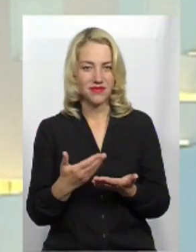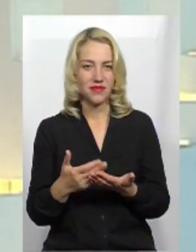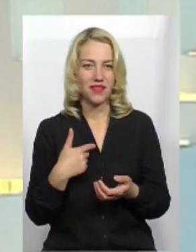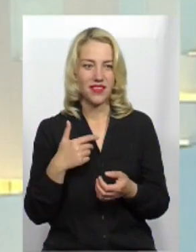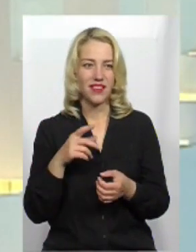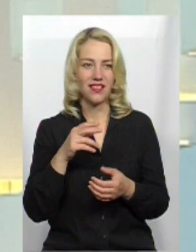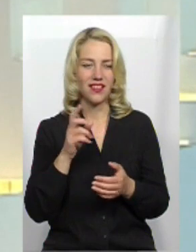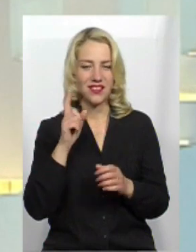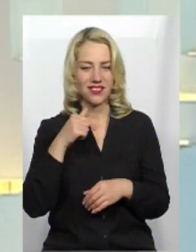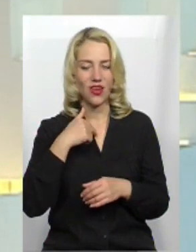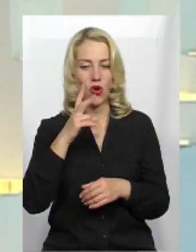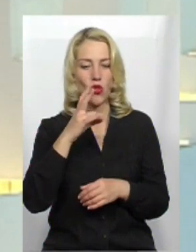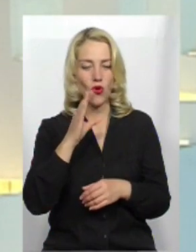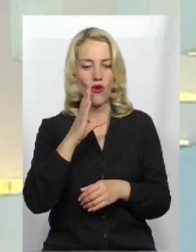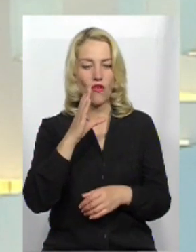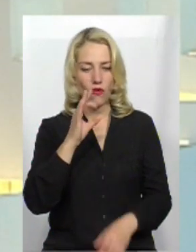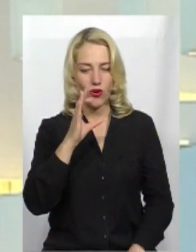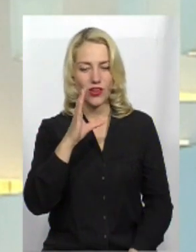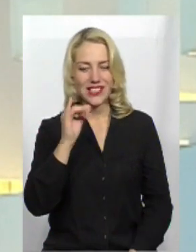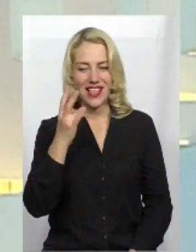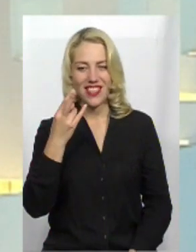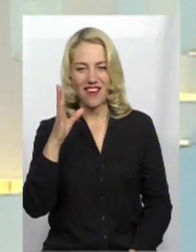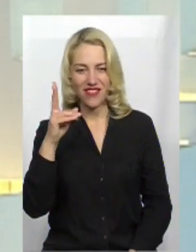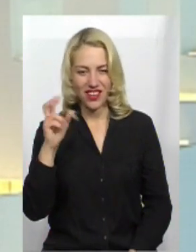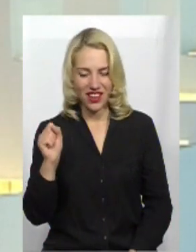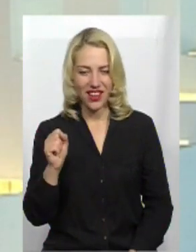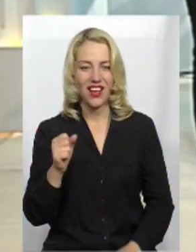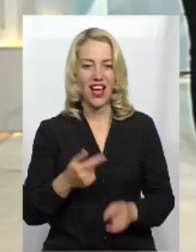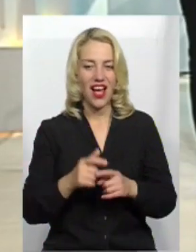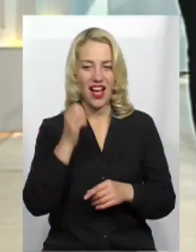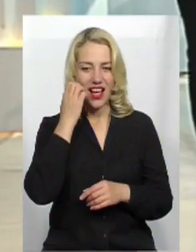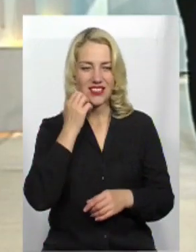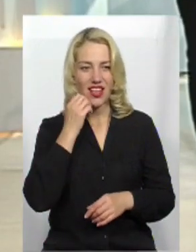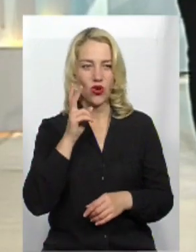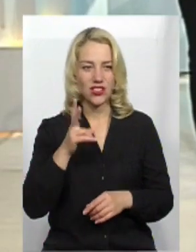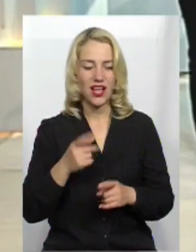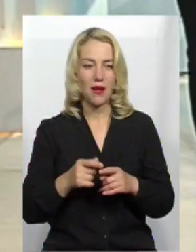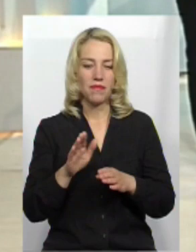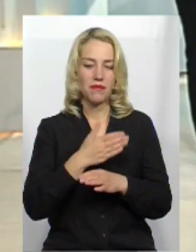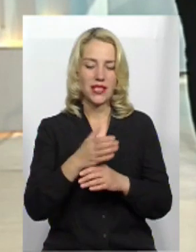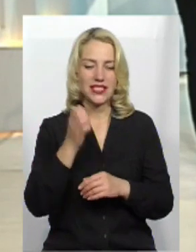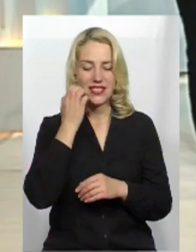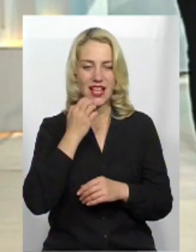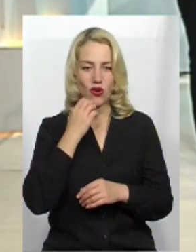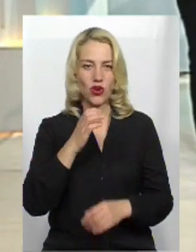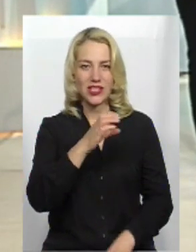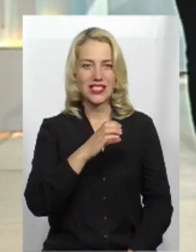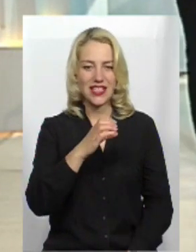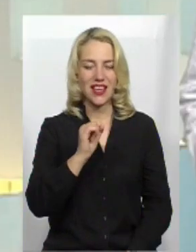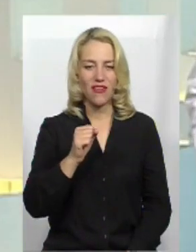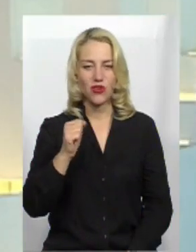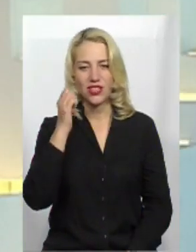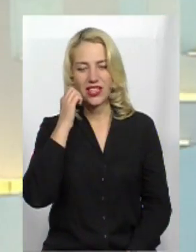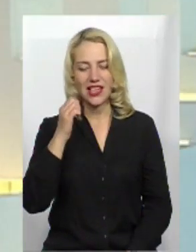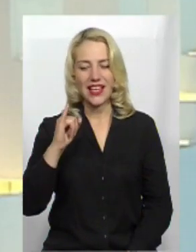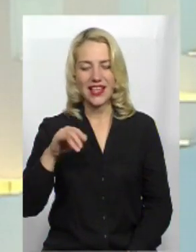логічно. Новосинявка, я знаю, що в Старосинявському районі, а Новокостянтинів... А це отам близько, тому що між Старою Синявою і Летичевом. Дякую.